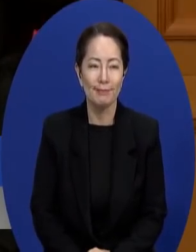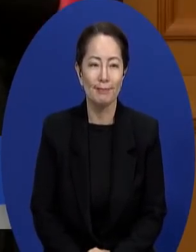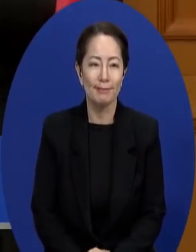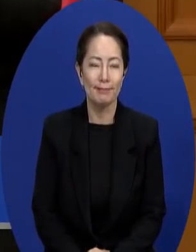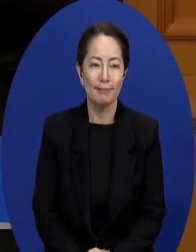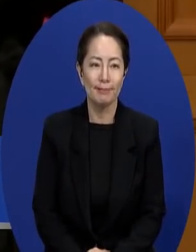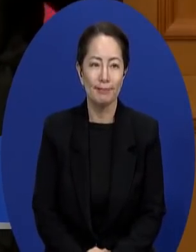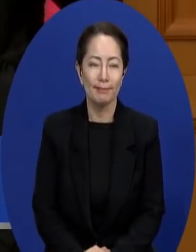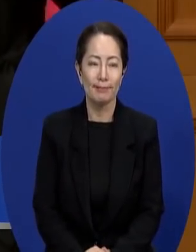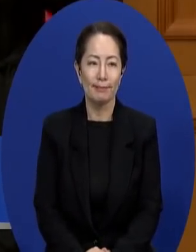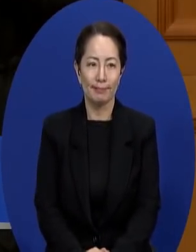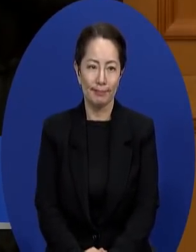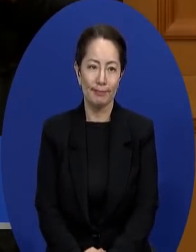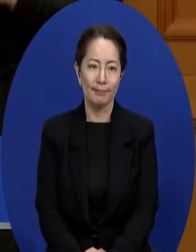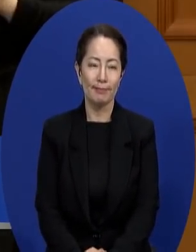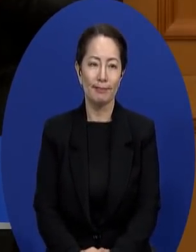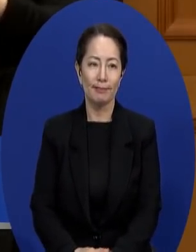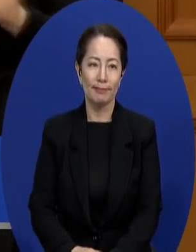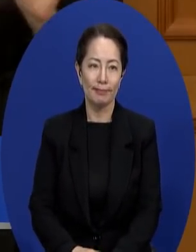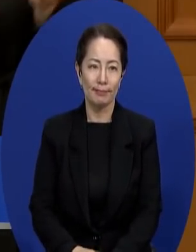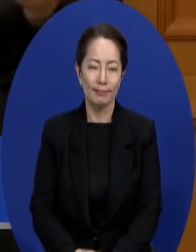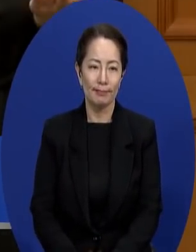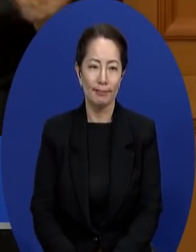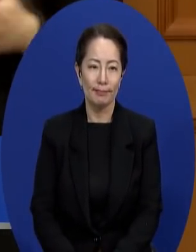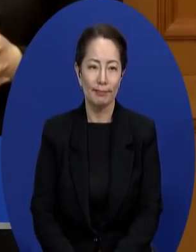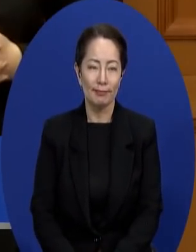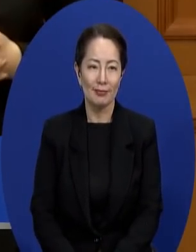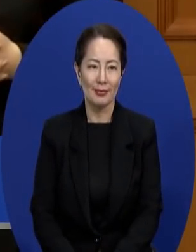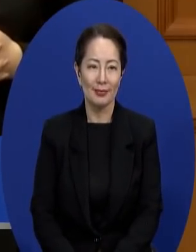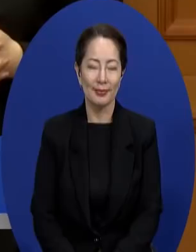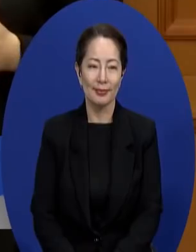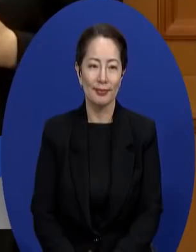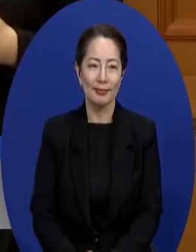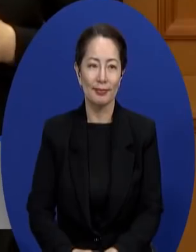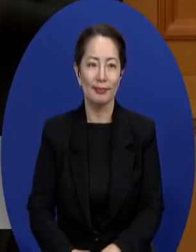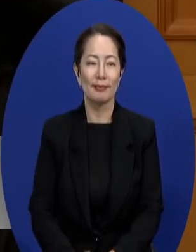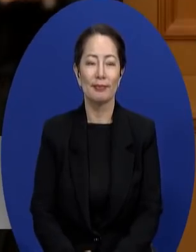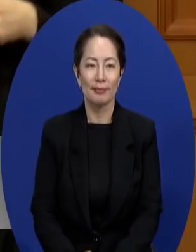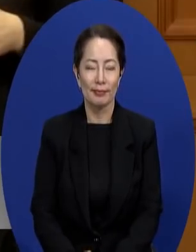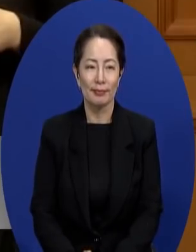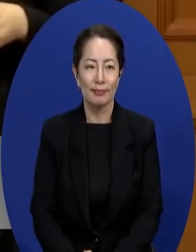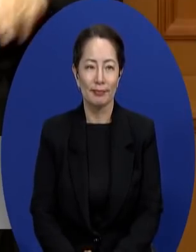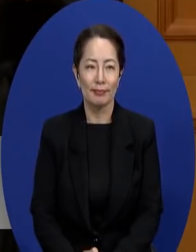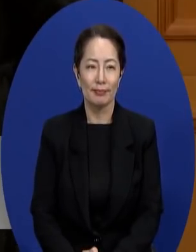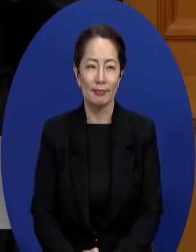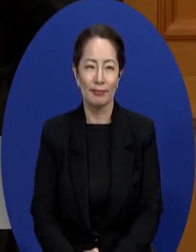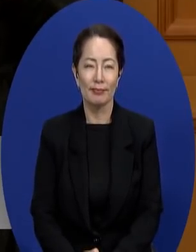үйл ажиллагааг төр зогсоож байгаа явдал нь өөрөө төр өөрөө хяналт